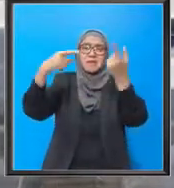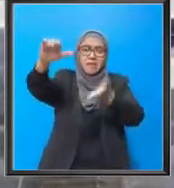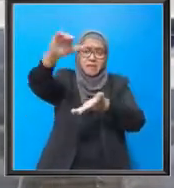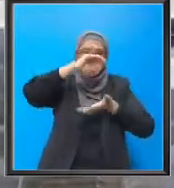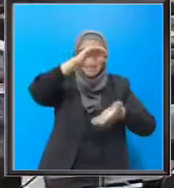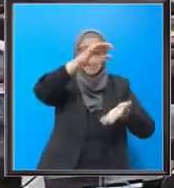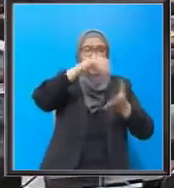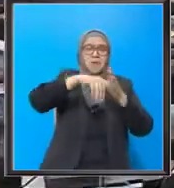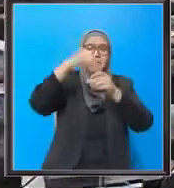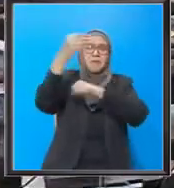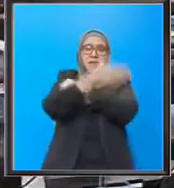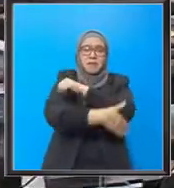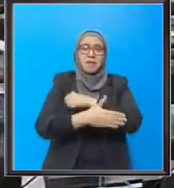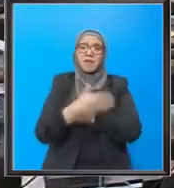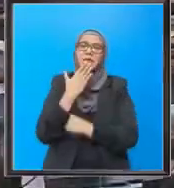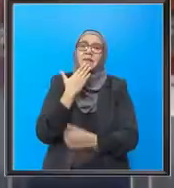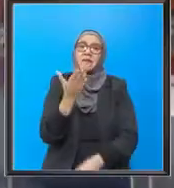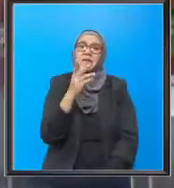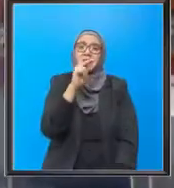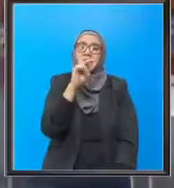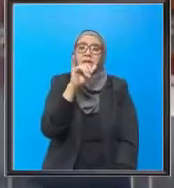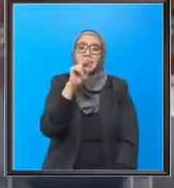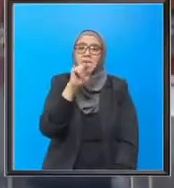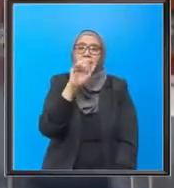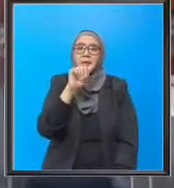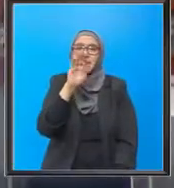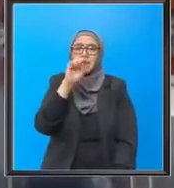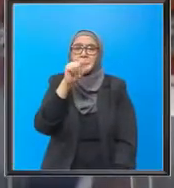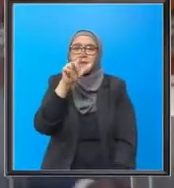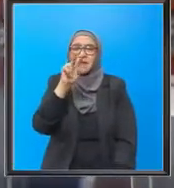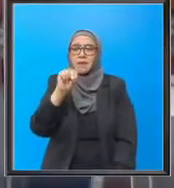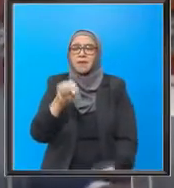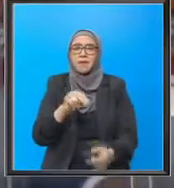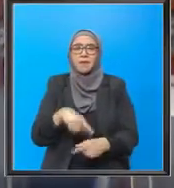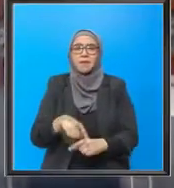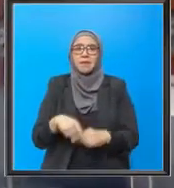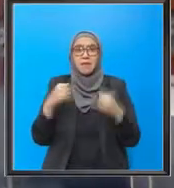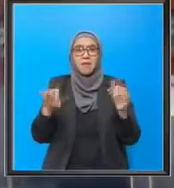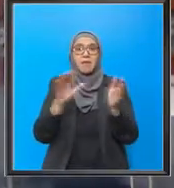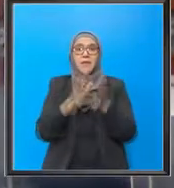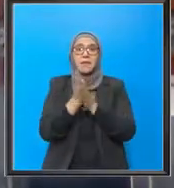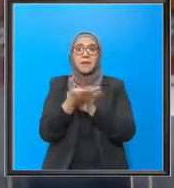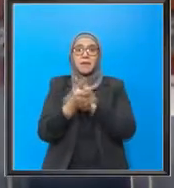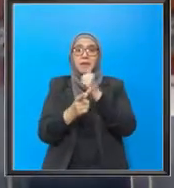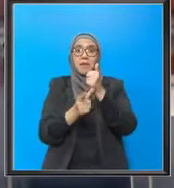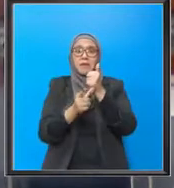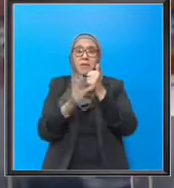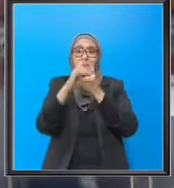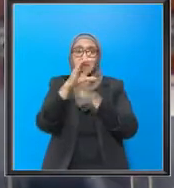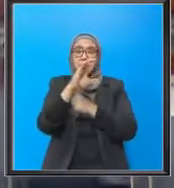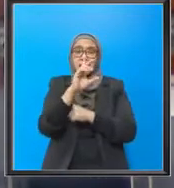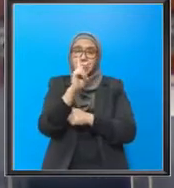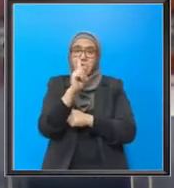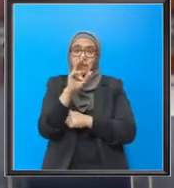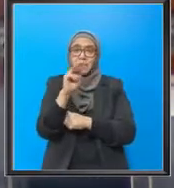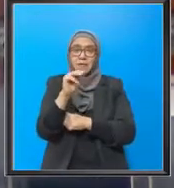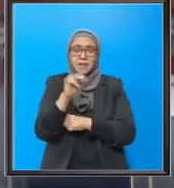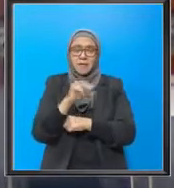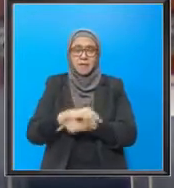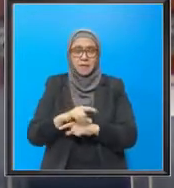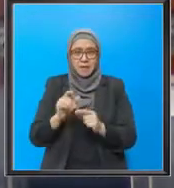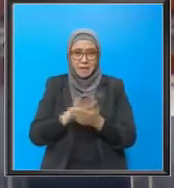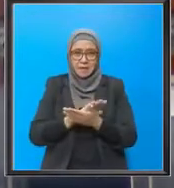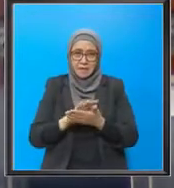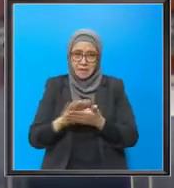kasih ya terima kasih kinabatangan sudah jadi timalan nasyeed Anda tertib jadi jadi